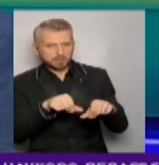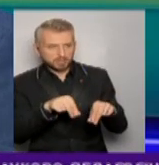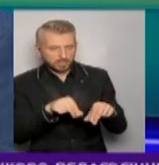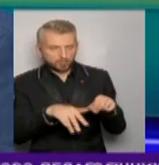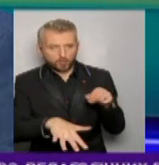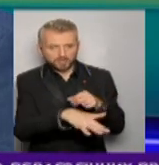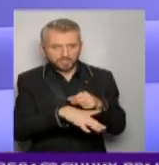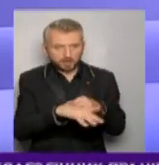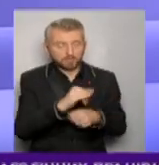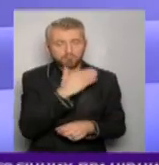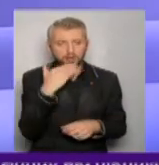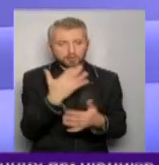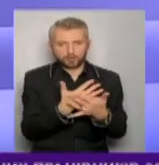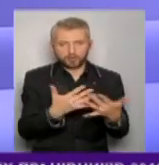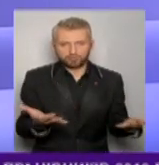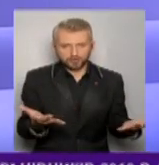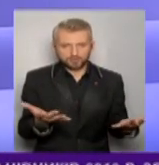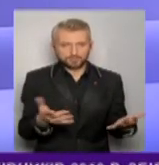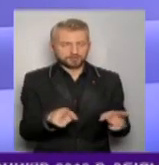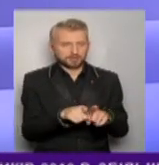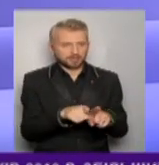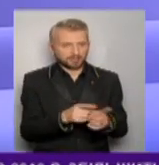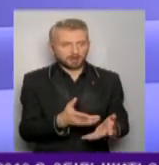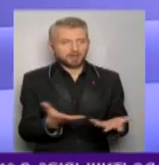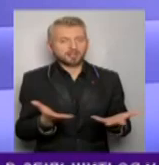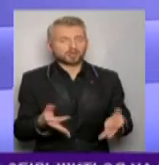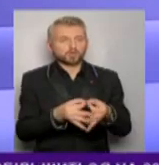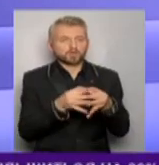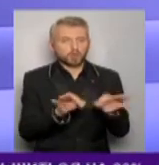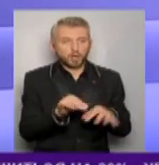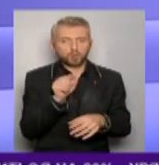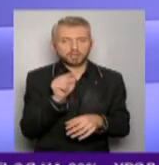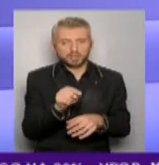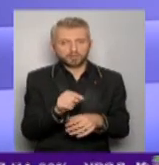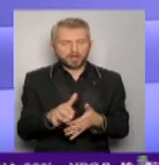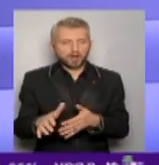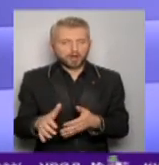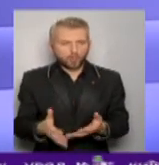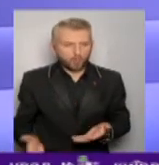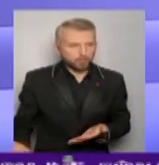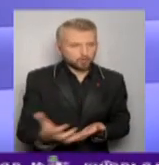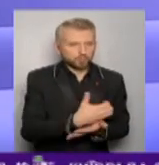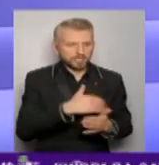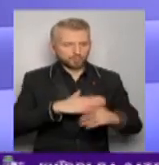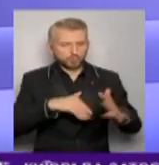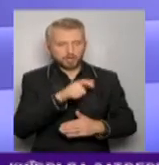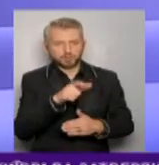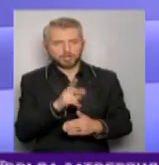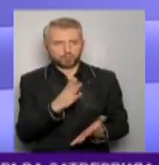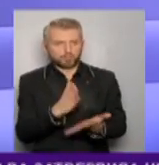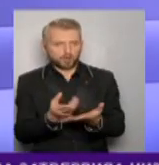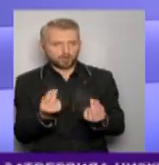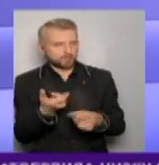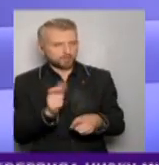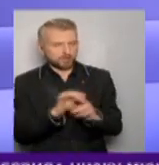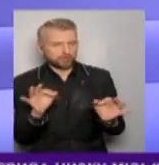земельної ділянки, і багато-багато інших таких механізмів, які дозволяють їм от консолідувати в руках людей, які мають гроші і більш